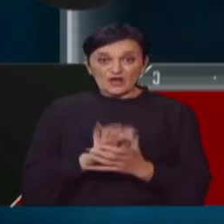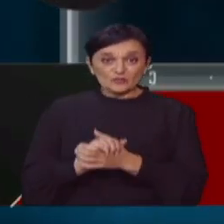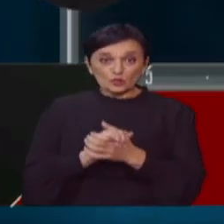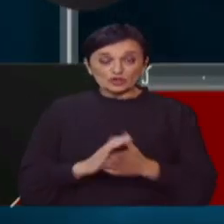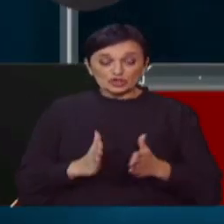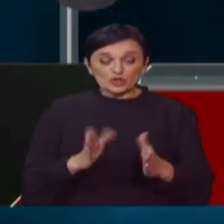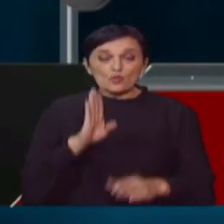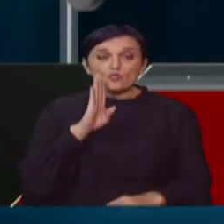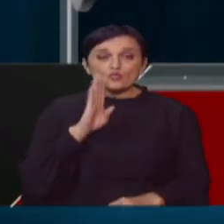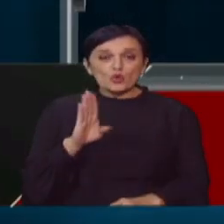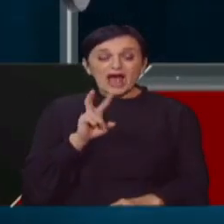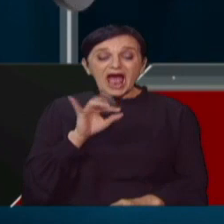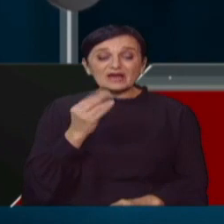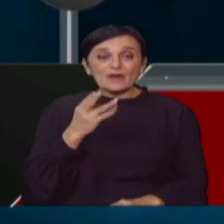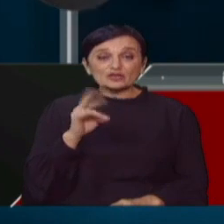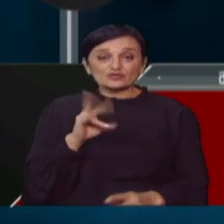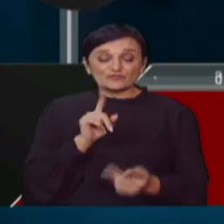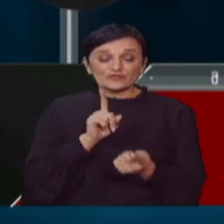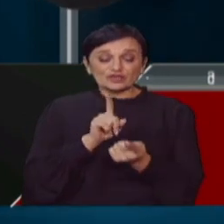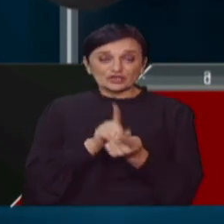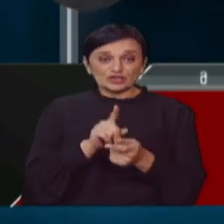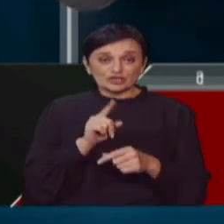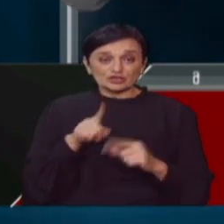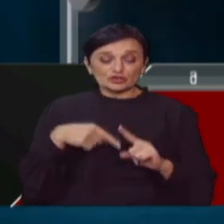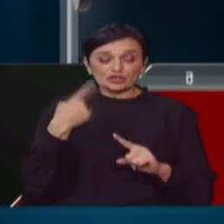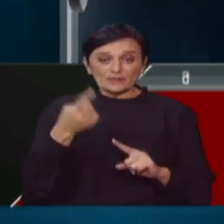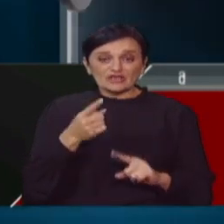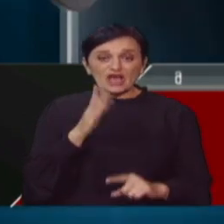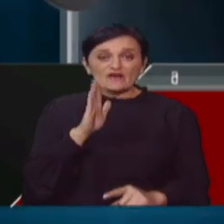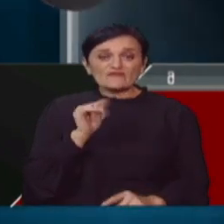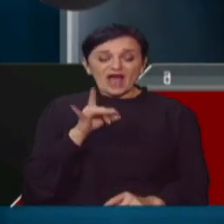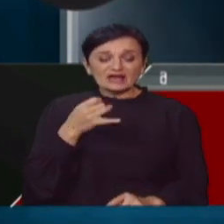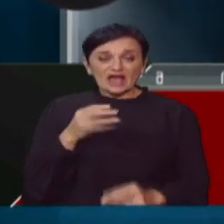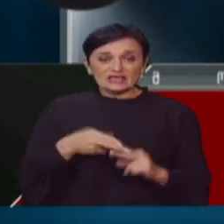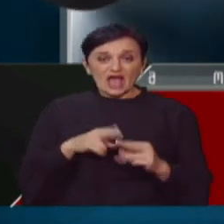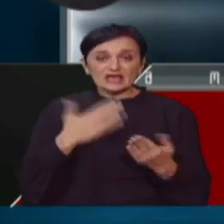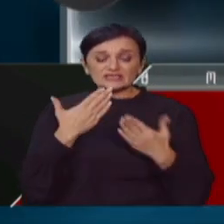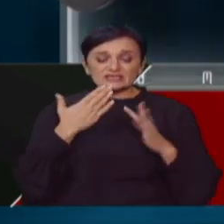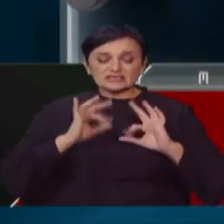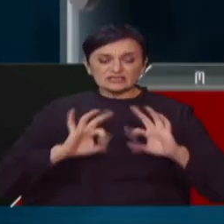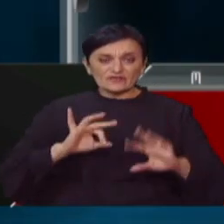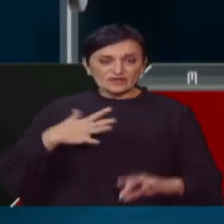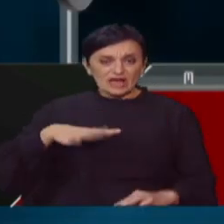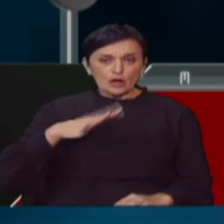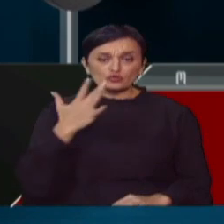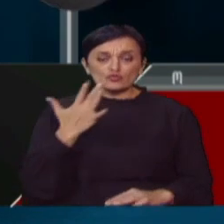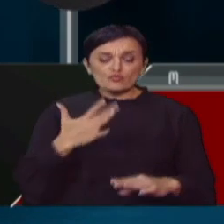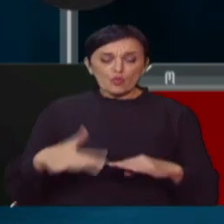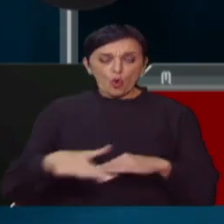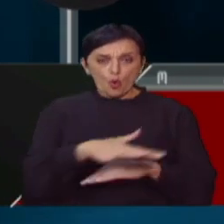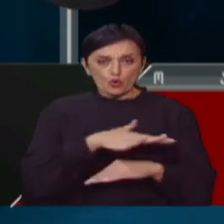გზაზე. ბრიუსელში ირაკლი ღარიბაშვილთან გამართული შეხვედრის შემდეგ ოლივერ ვარჰეის ეს გზავნილი ქართულ პოლიტიკურ